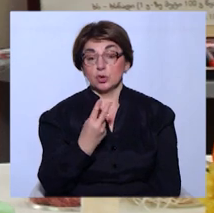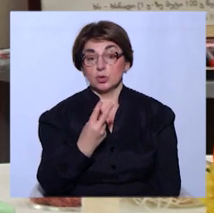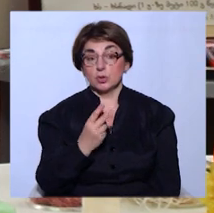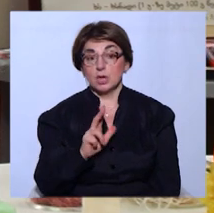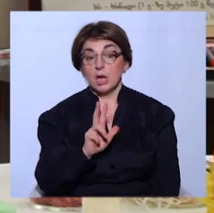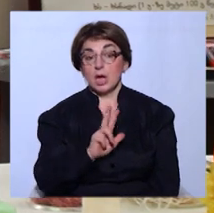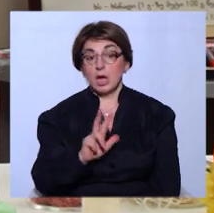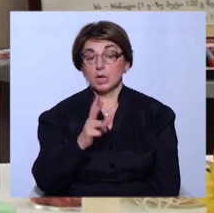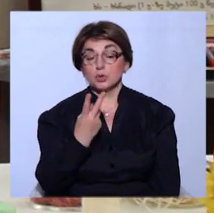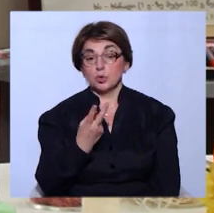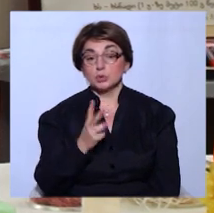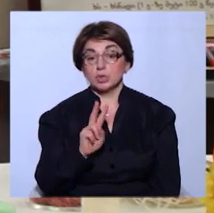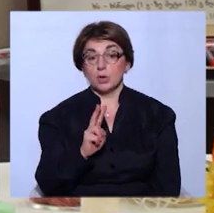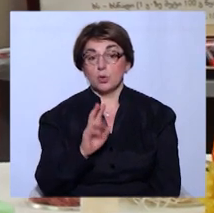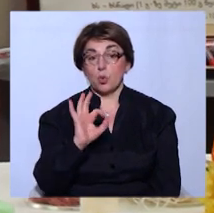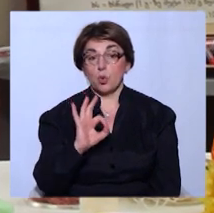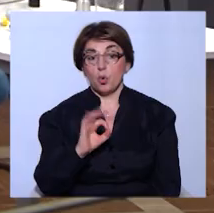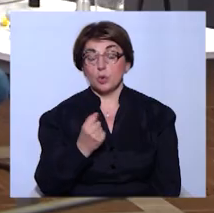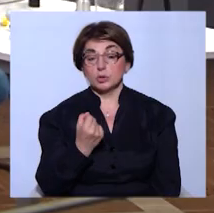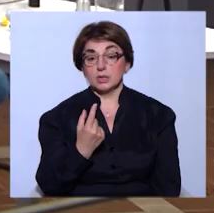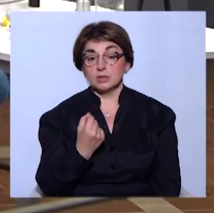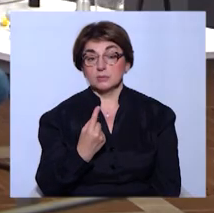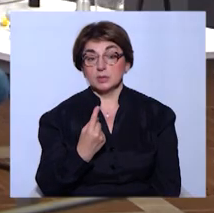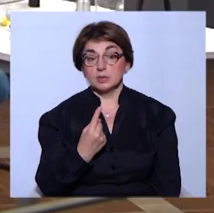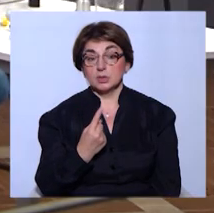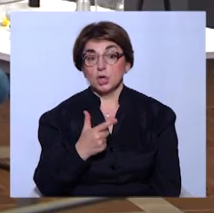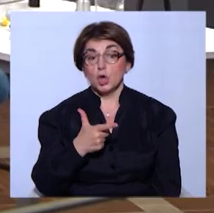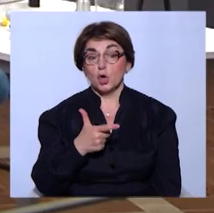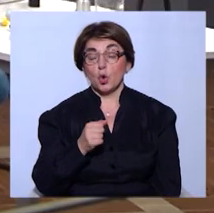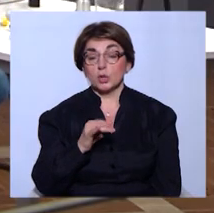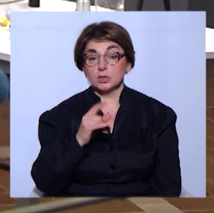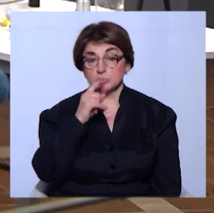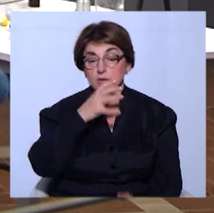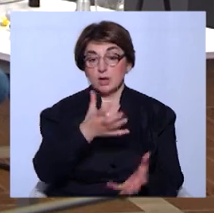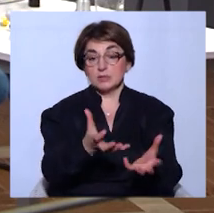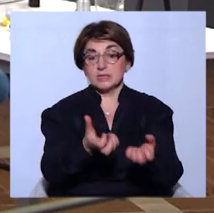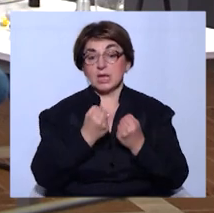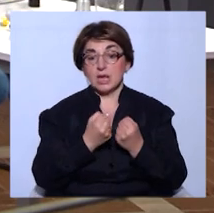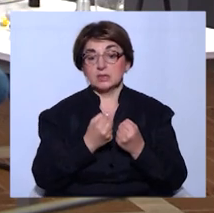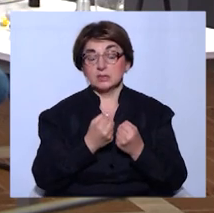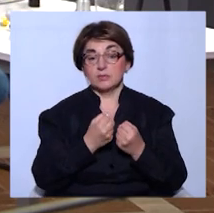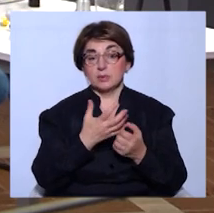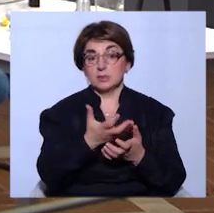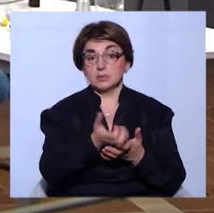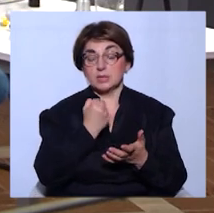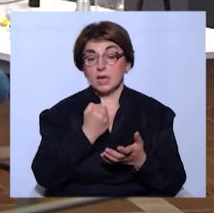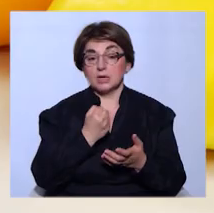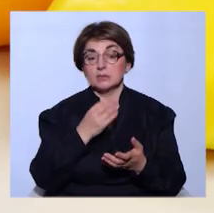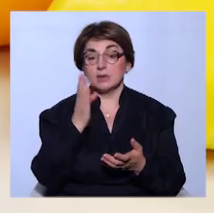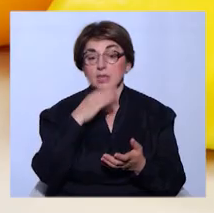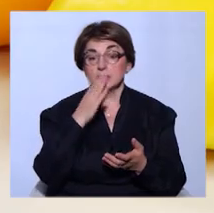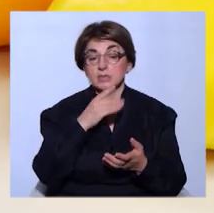C12H22O11. გოგირდმჟავამ წაართვა წყალი. გოგირდმჟავა კარგი გამოსაშრობის საშუალებაა. და ამ